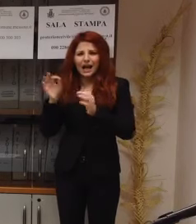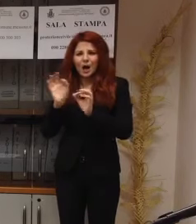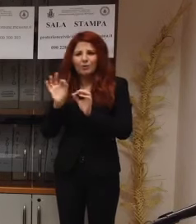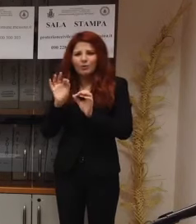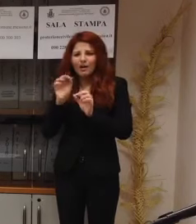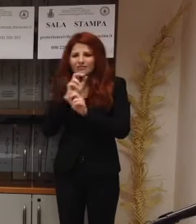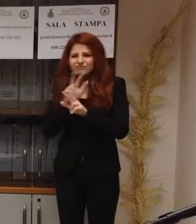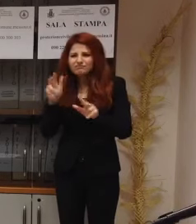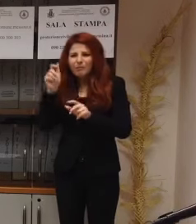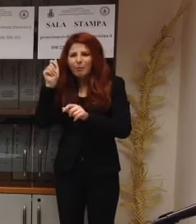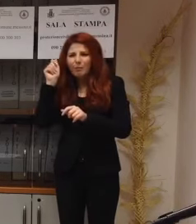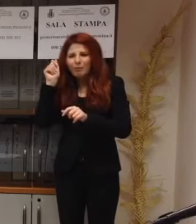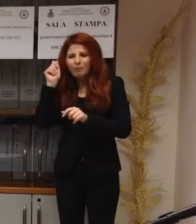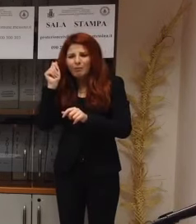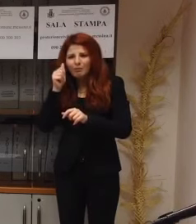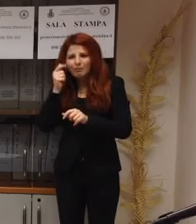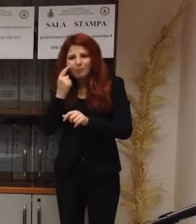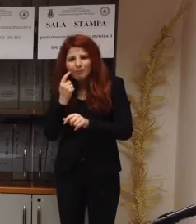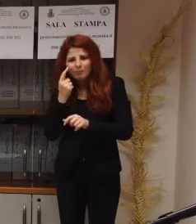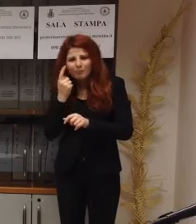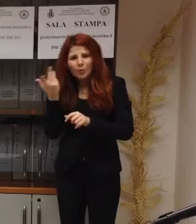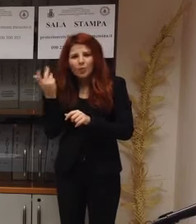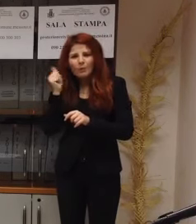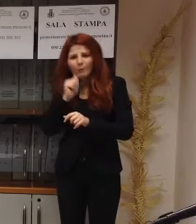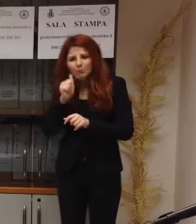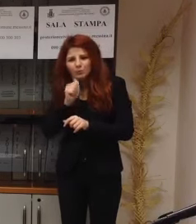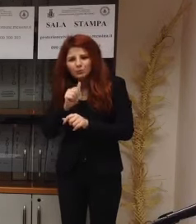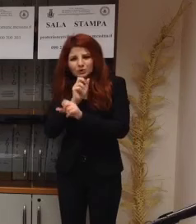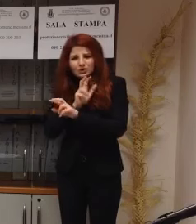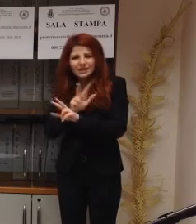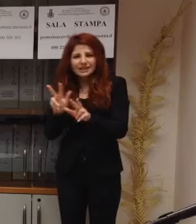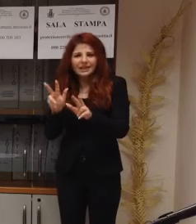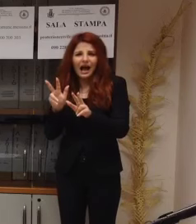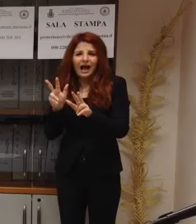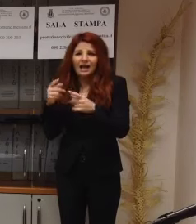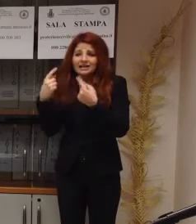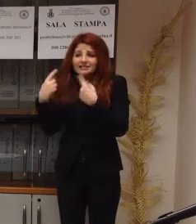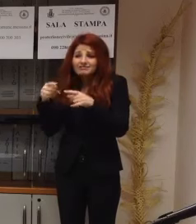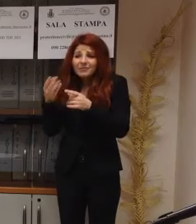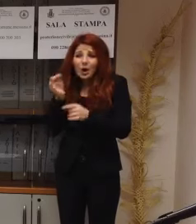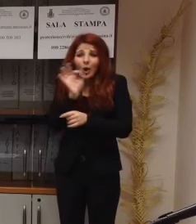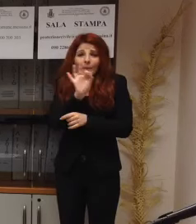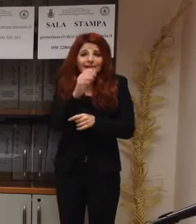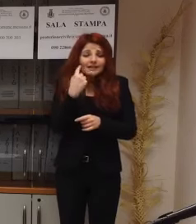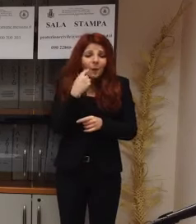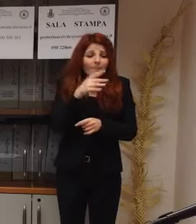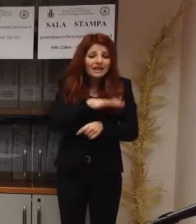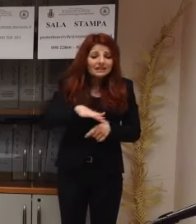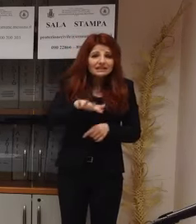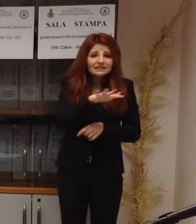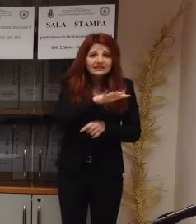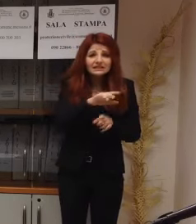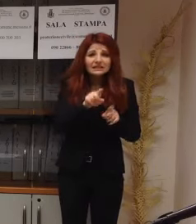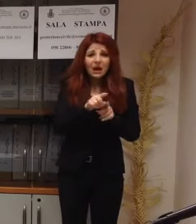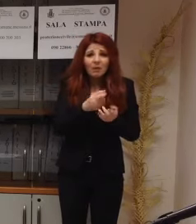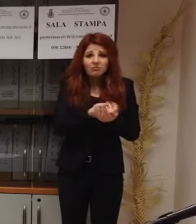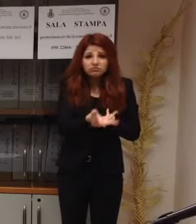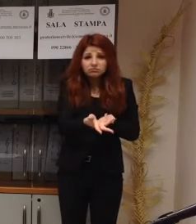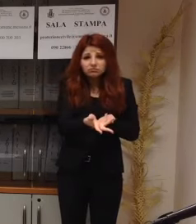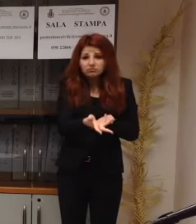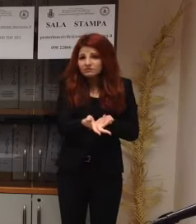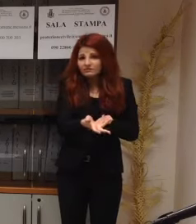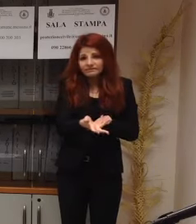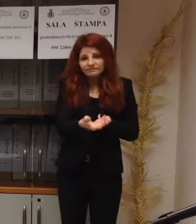ripeta, però è ovvio che hanno tentato di sporcare la nostra città e di sporcare i nostri risultati, e questo